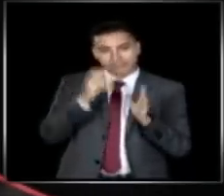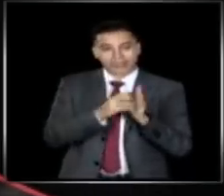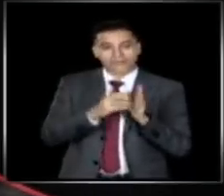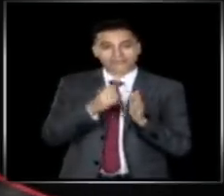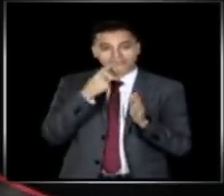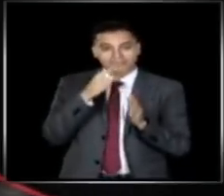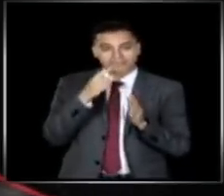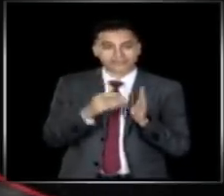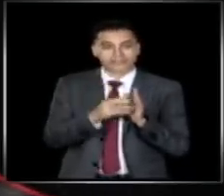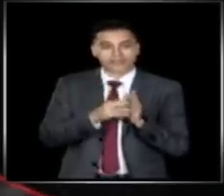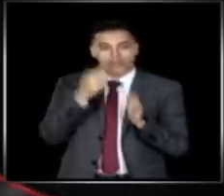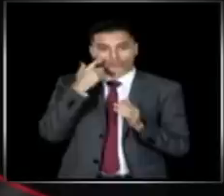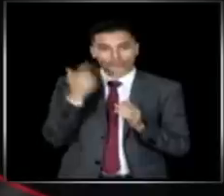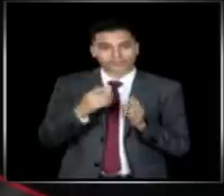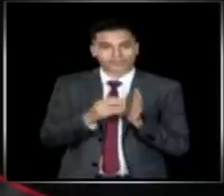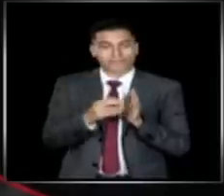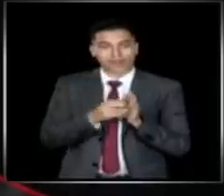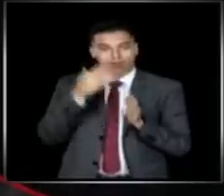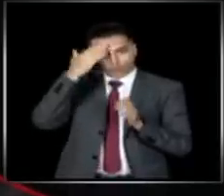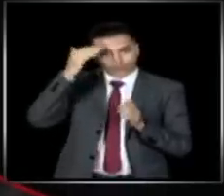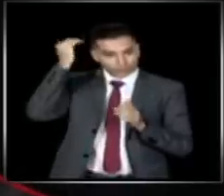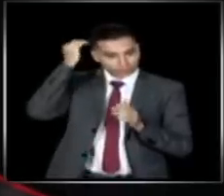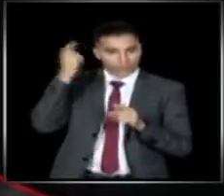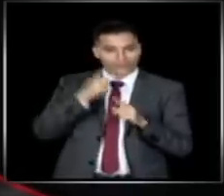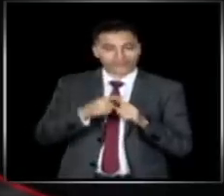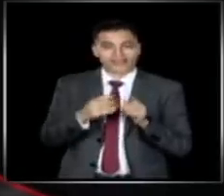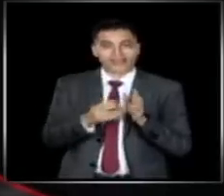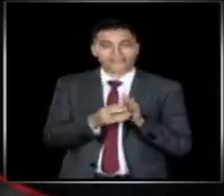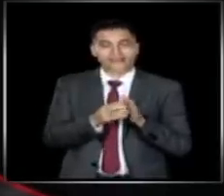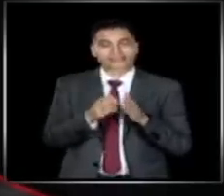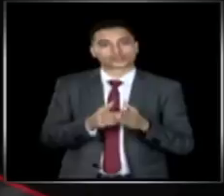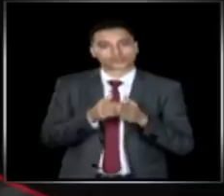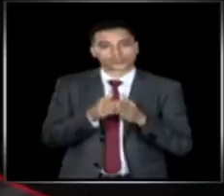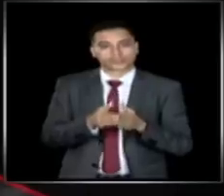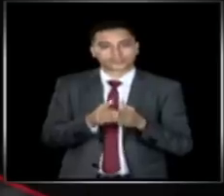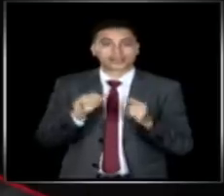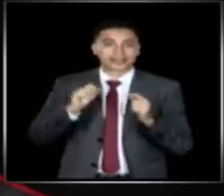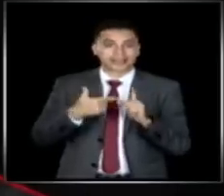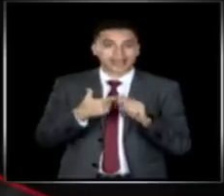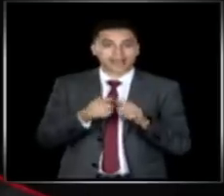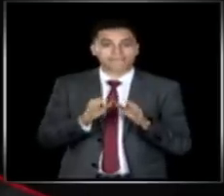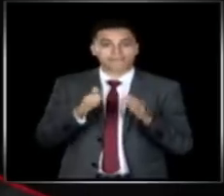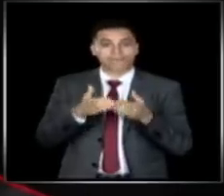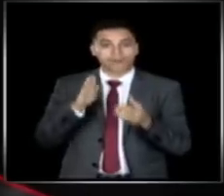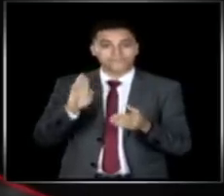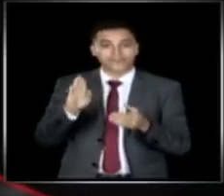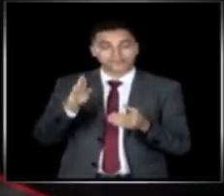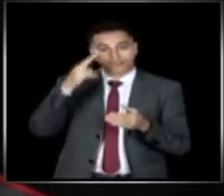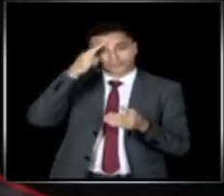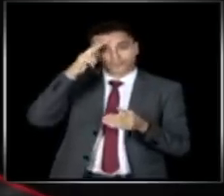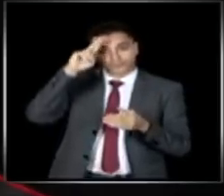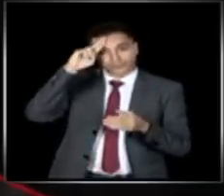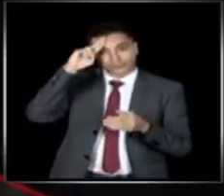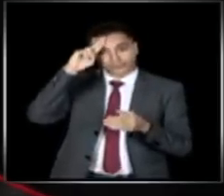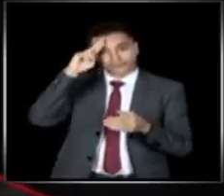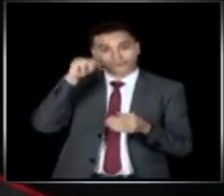اسكندرية، جامعة عين شمس، جامعة أسيوط، وجامعة السويس، مجموعة نارية. المجموعة